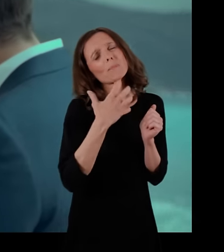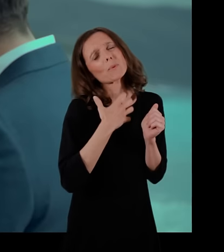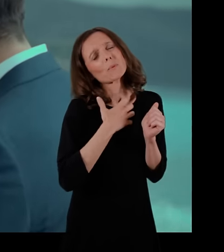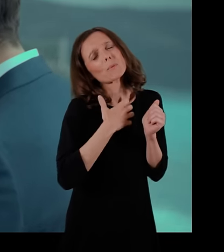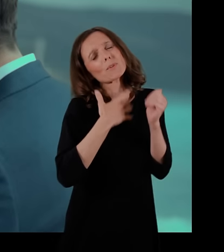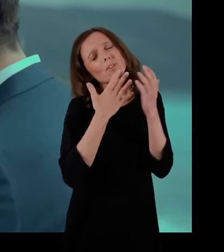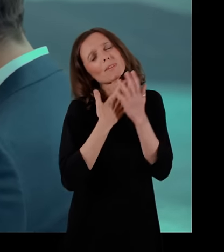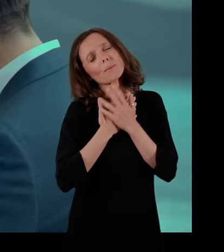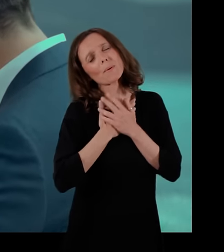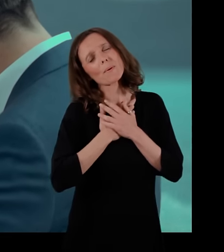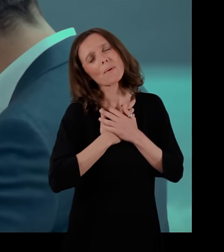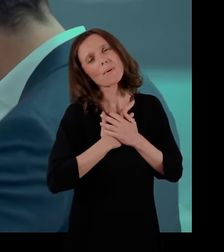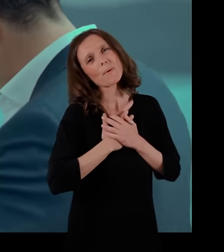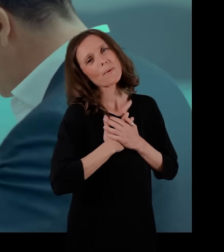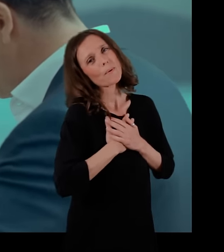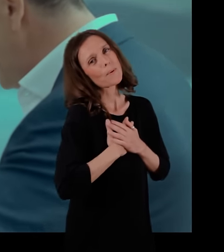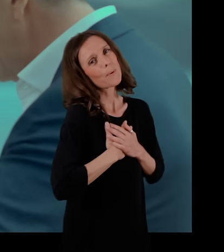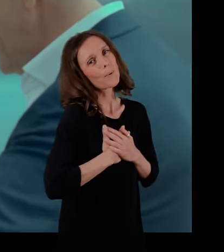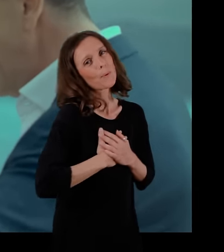mojoj duši